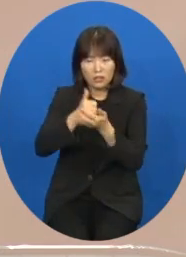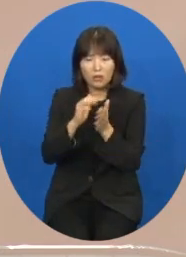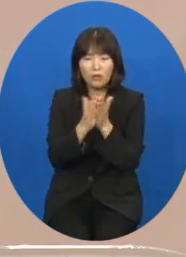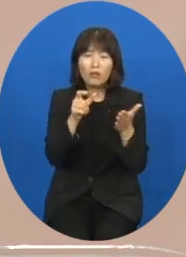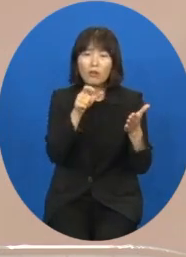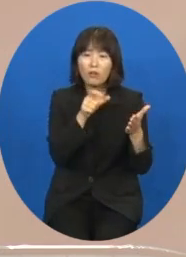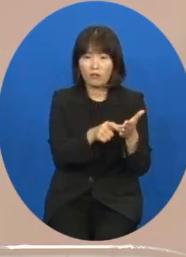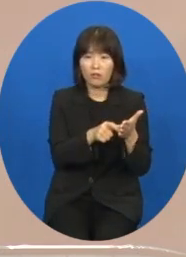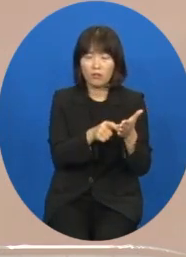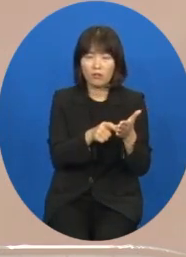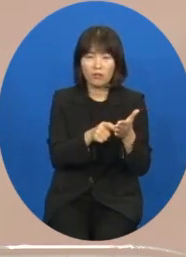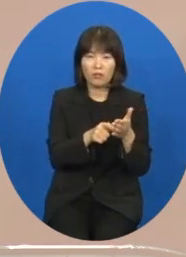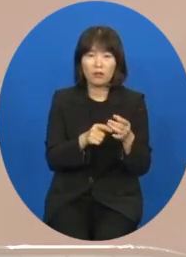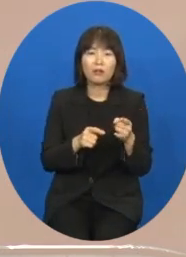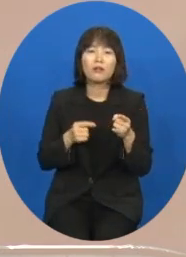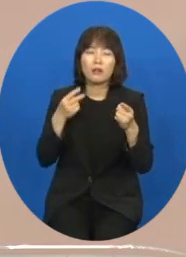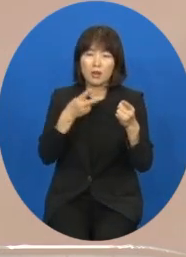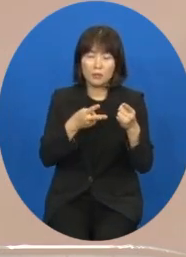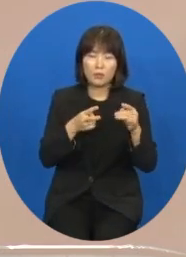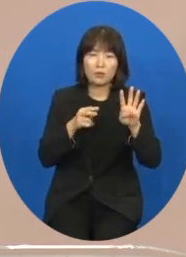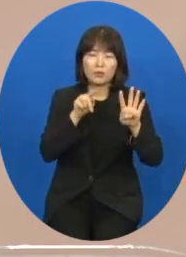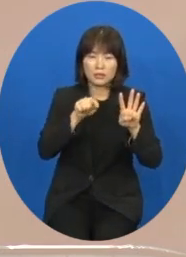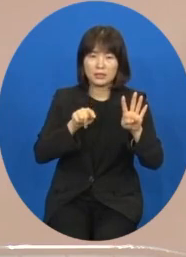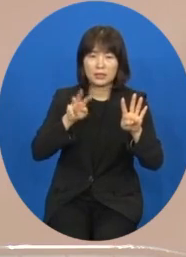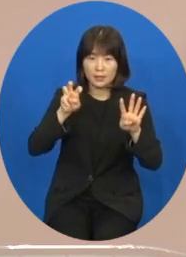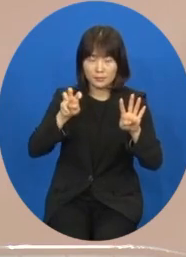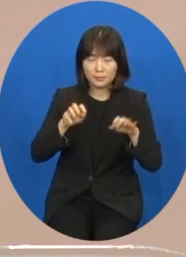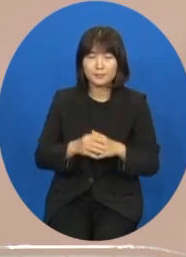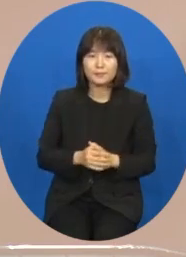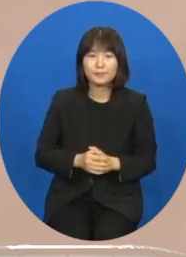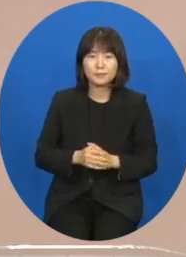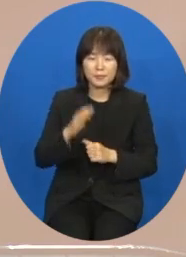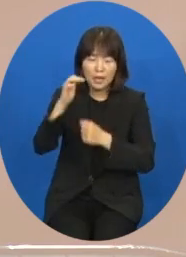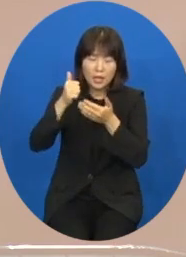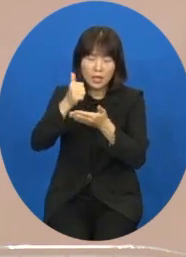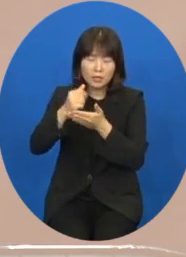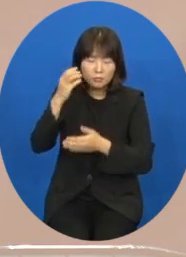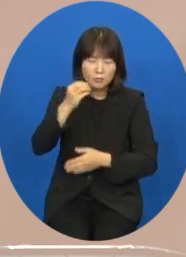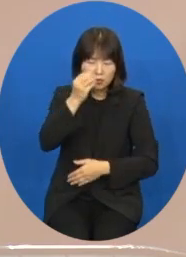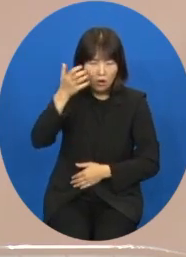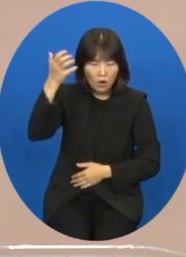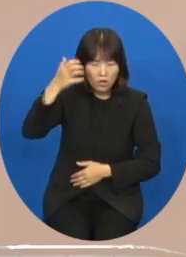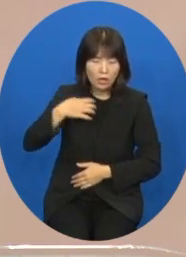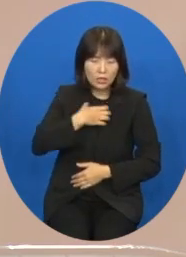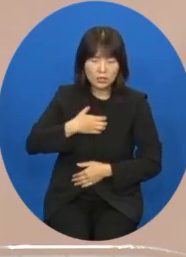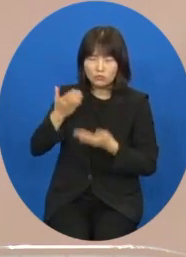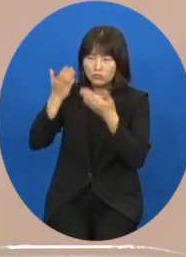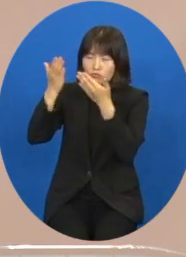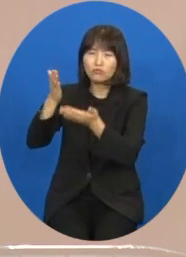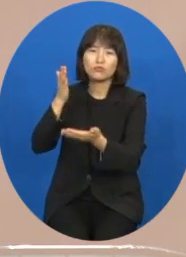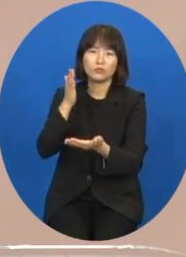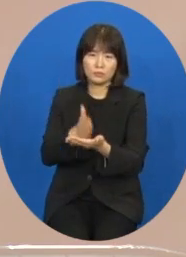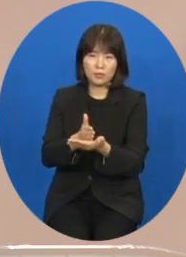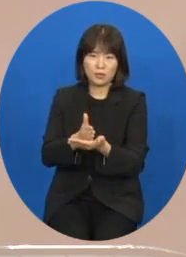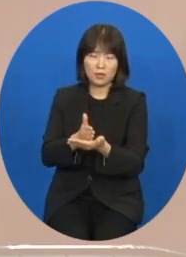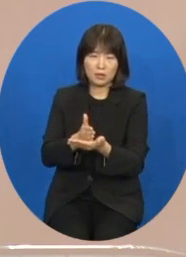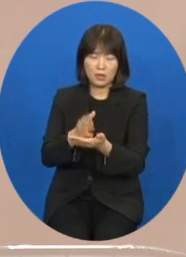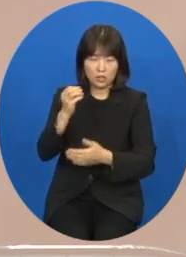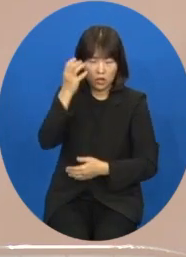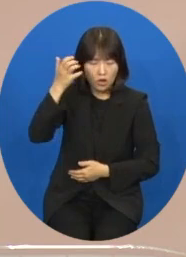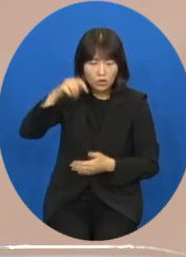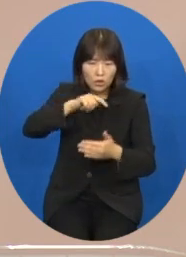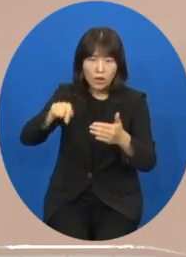있어요. 에베소서 4장 30절 하나님의 성령을 근심하게 하지 마라. 그 안에서